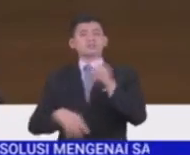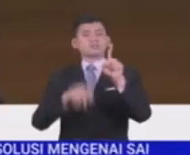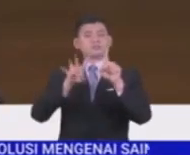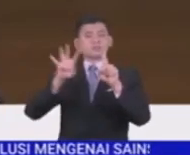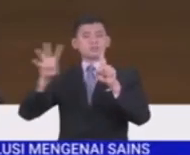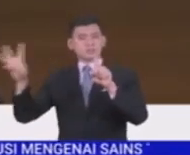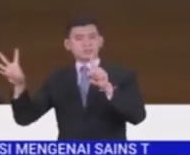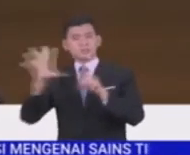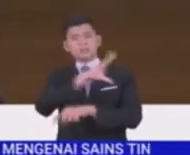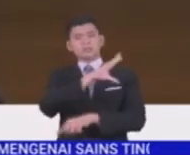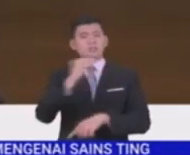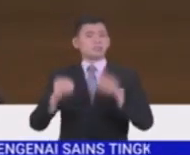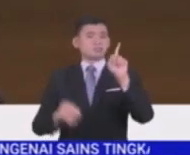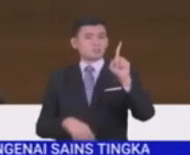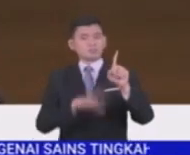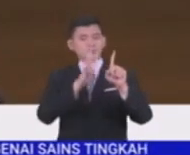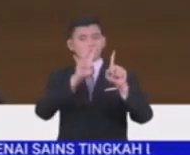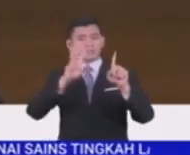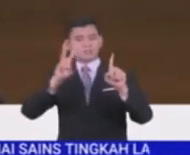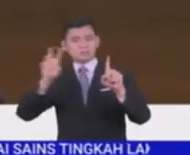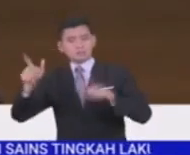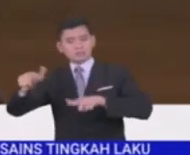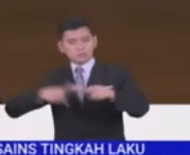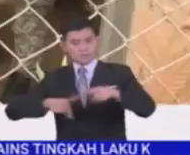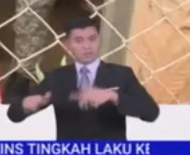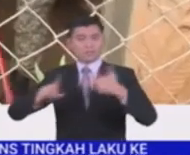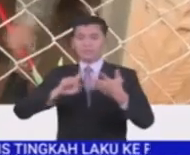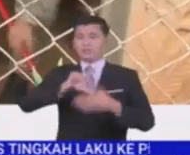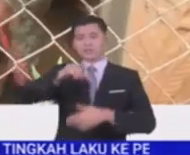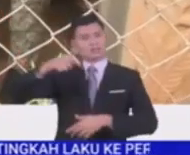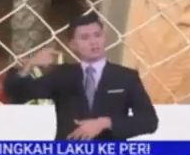1,596 lori, manakala 19 aset udara.